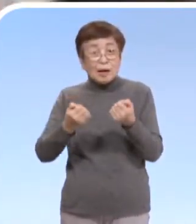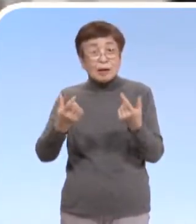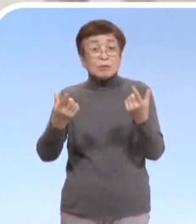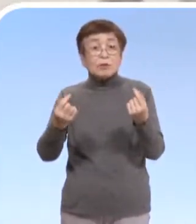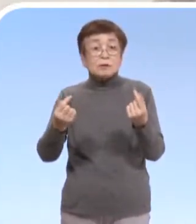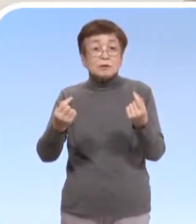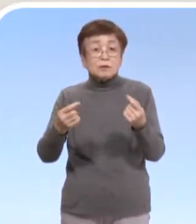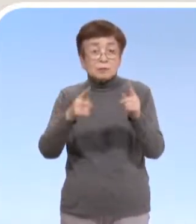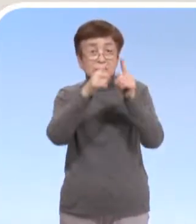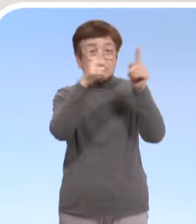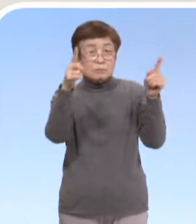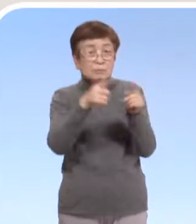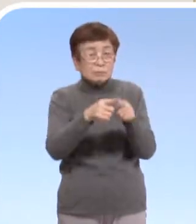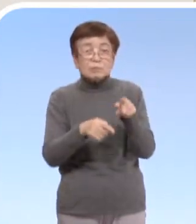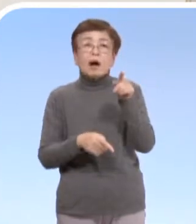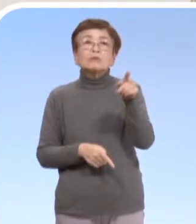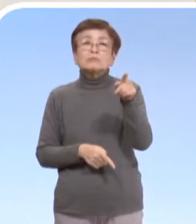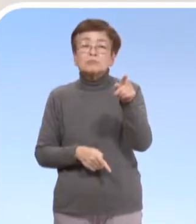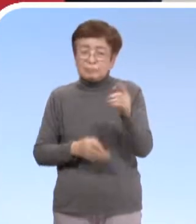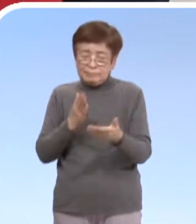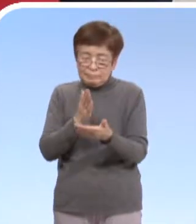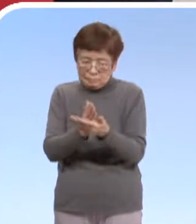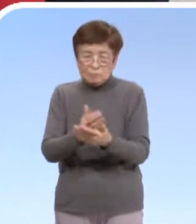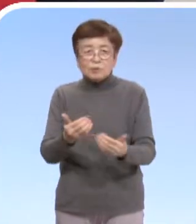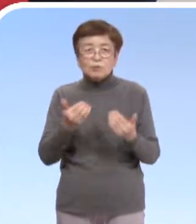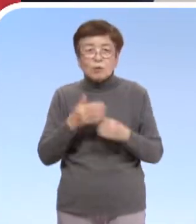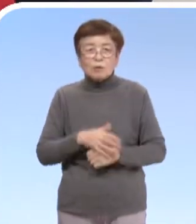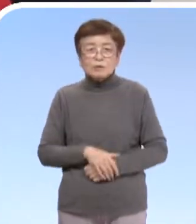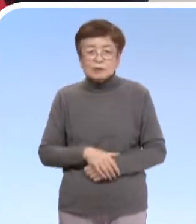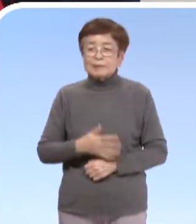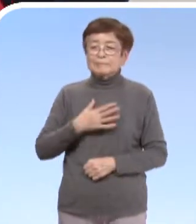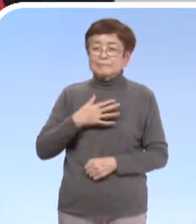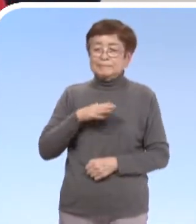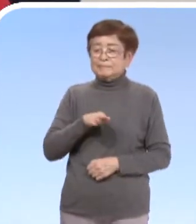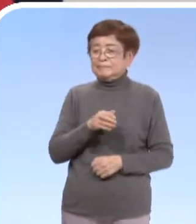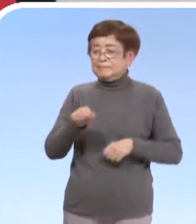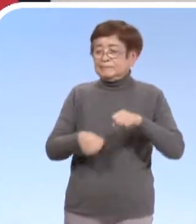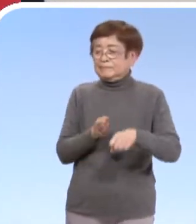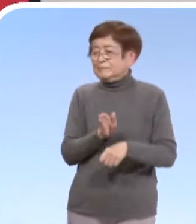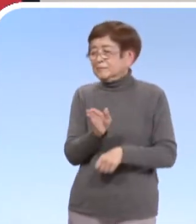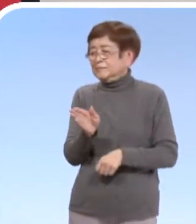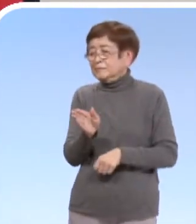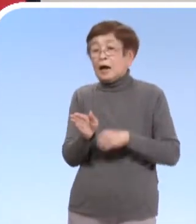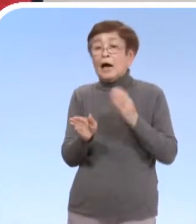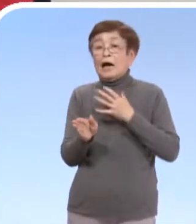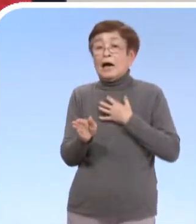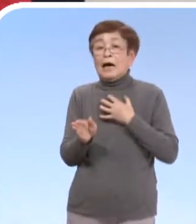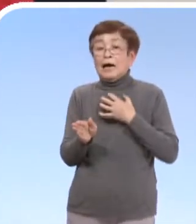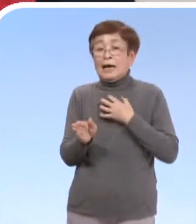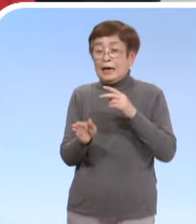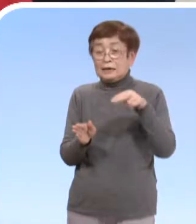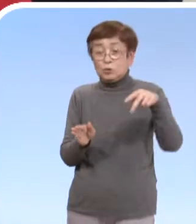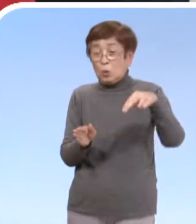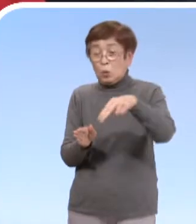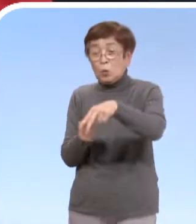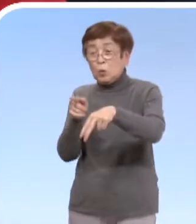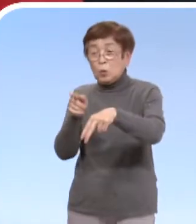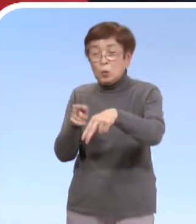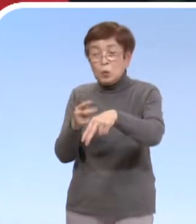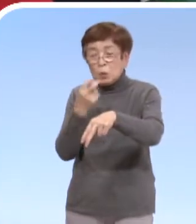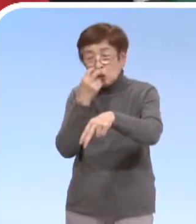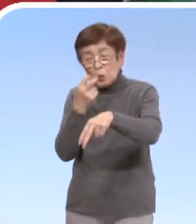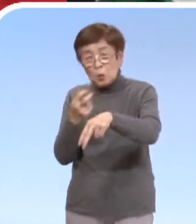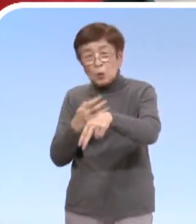停止の標識があるところでは必ず止まるようにしてください。 はい、曲がるんですね、 はい、危ないですね、よく止まり